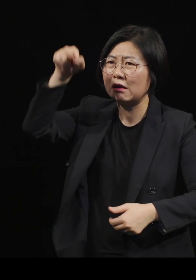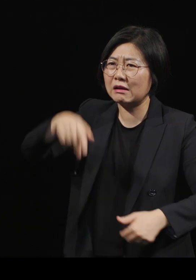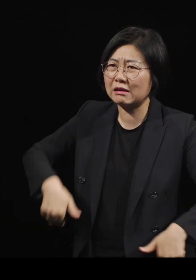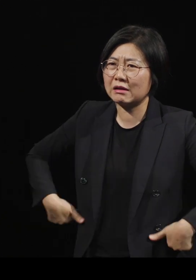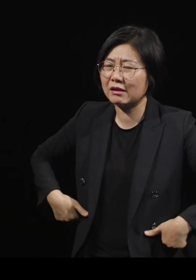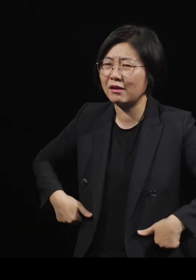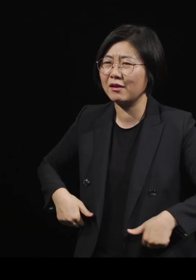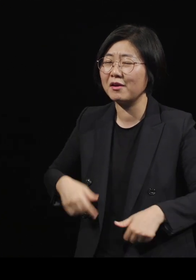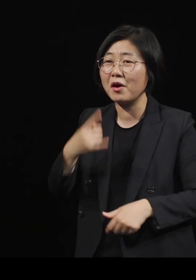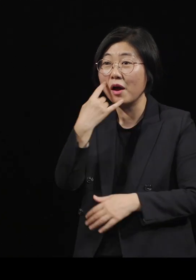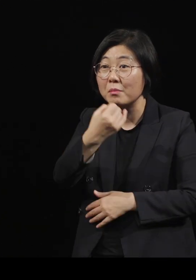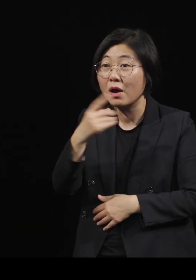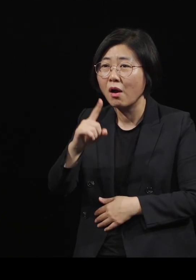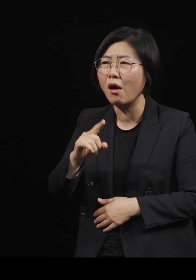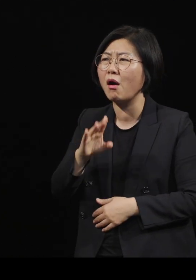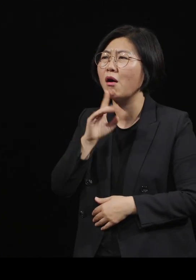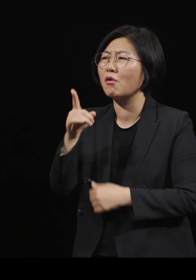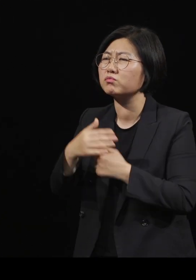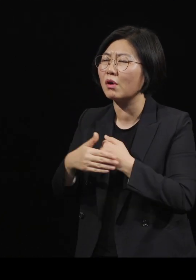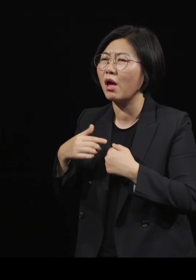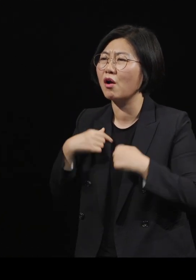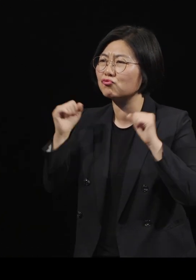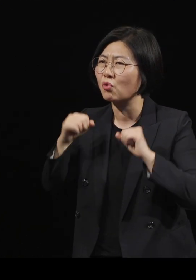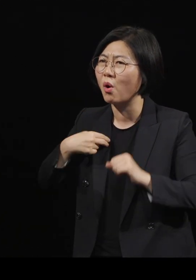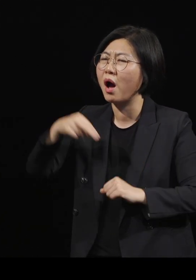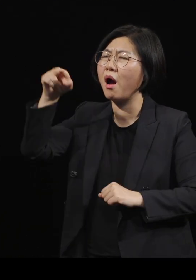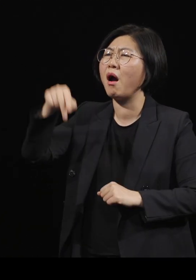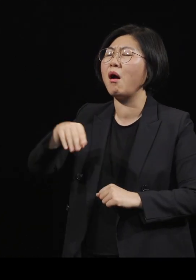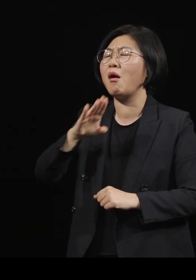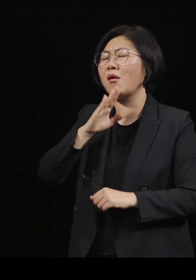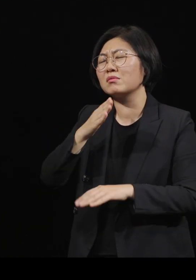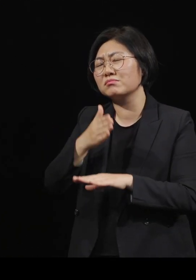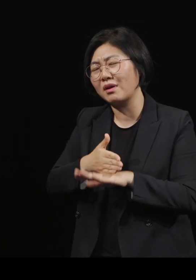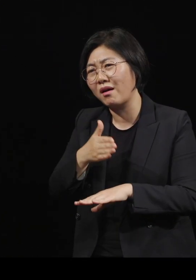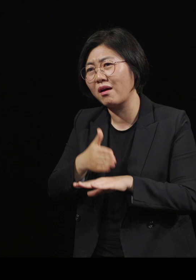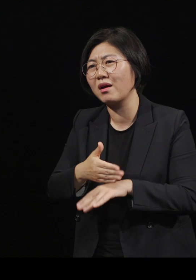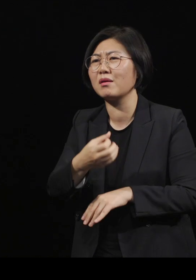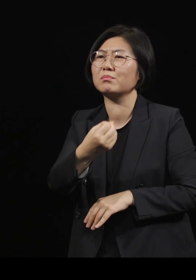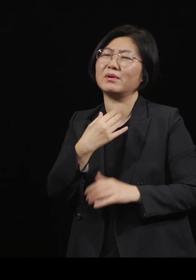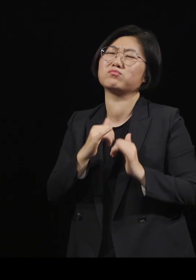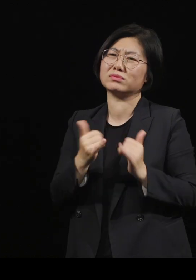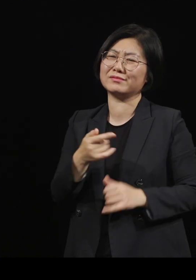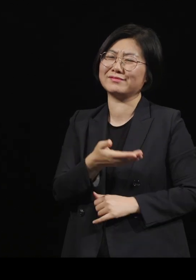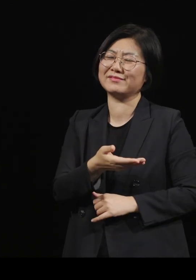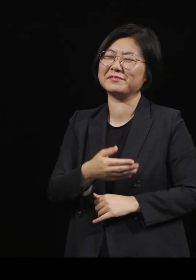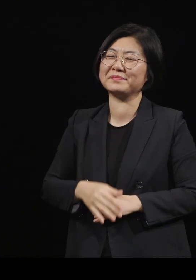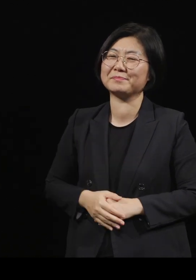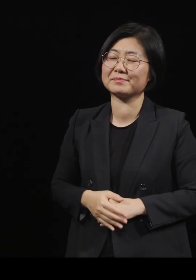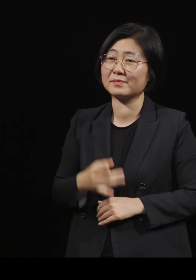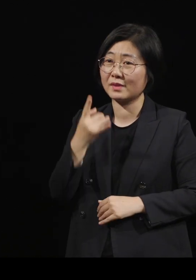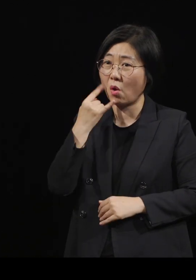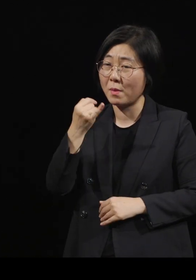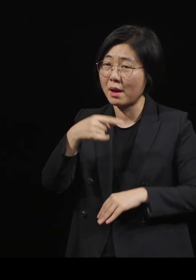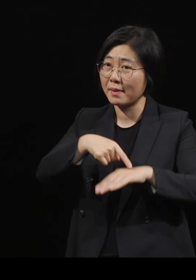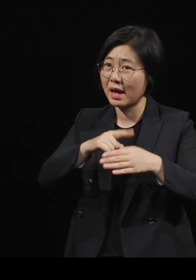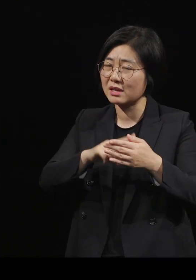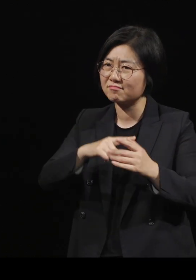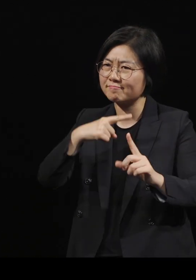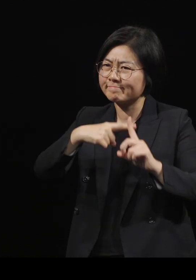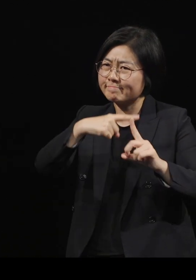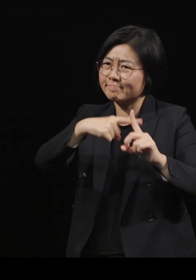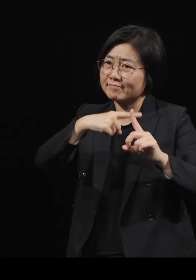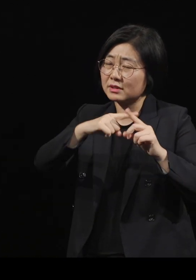이렇게 운동할 수 있어서 참 감사하다라고 하셨던 분이세요. 어머니의 그런 긍정 마인드가